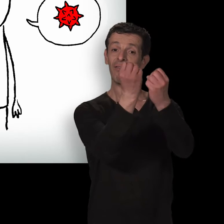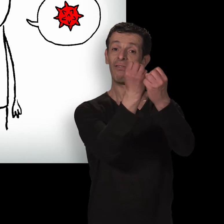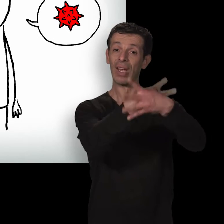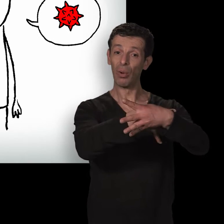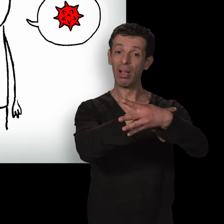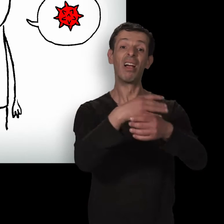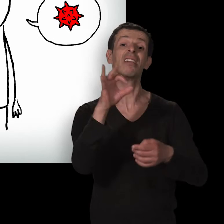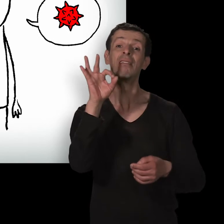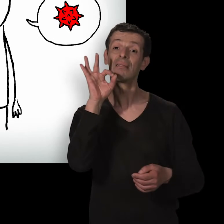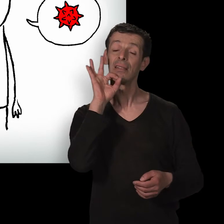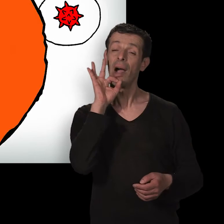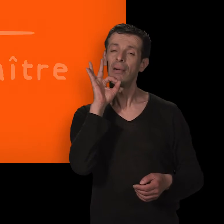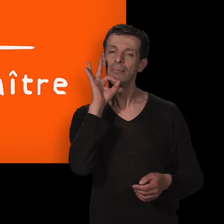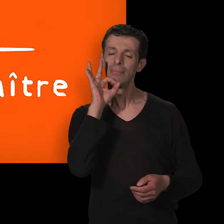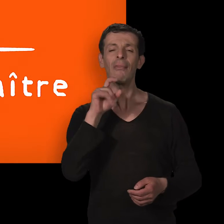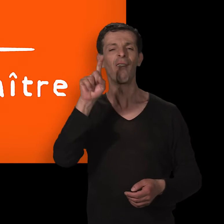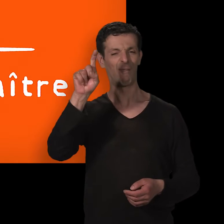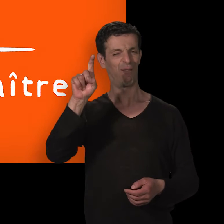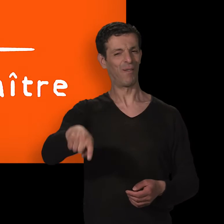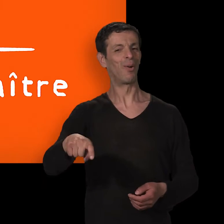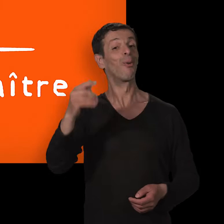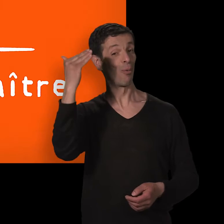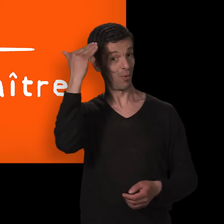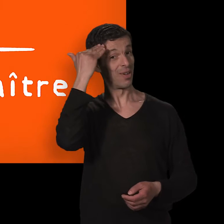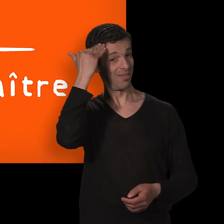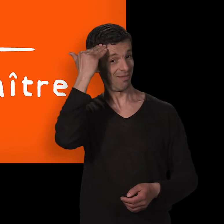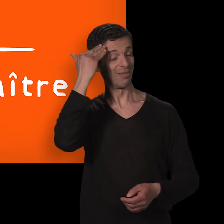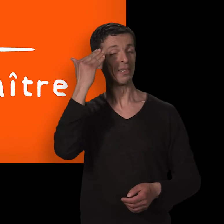Le virus du sida, il faut le connaître.